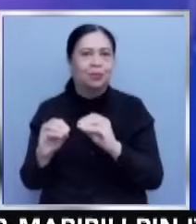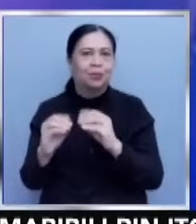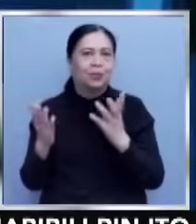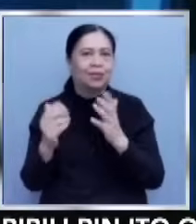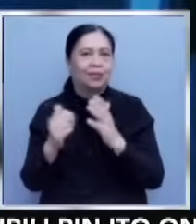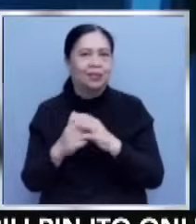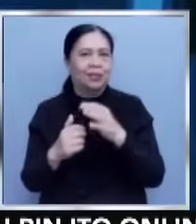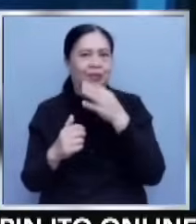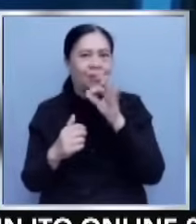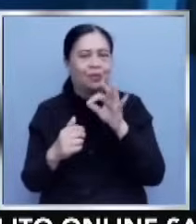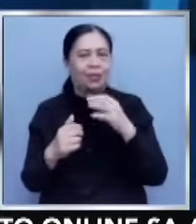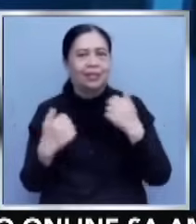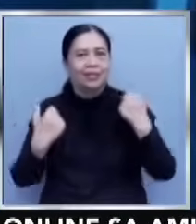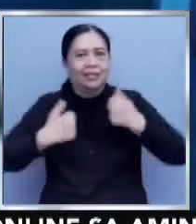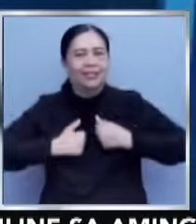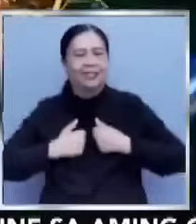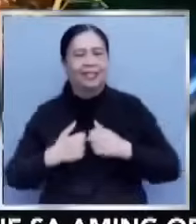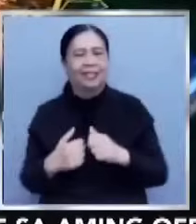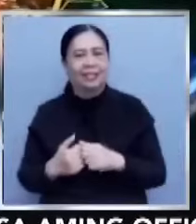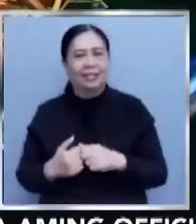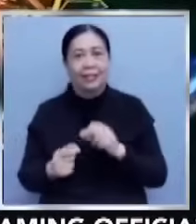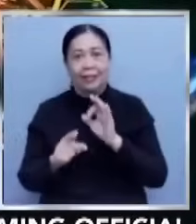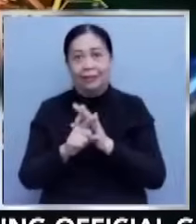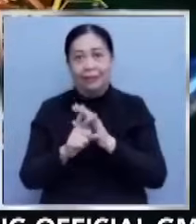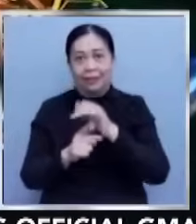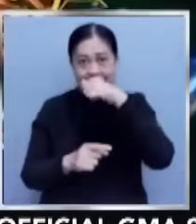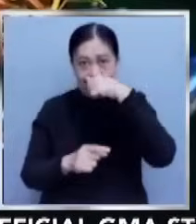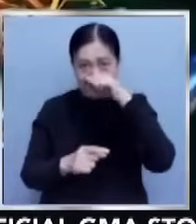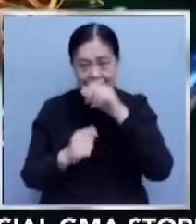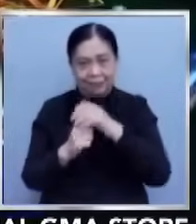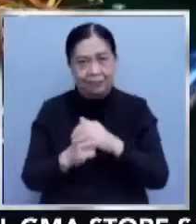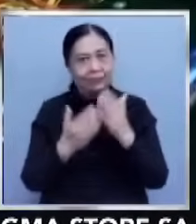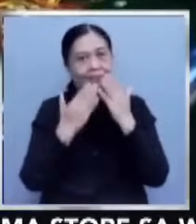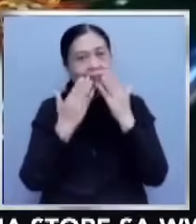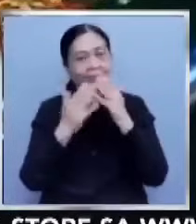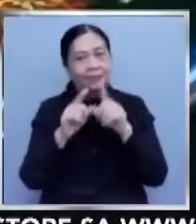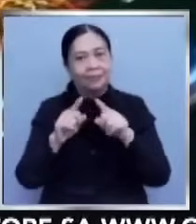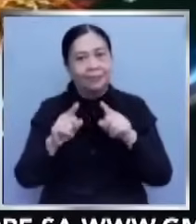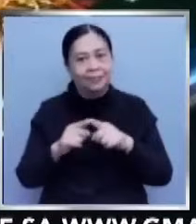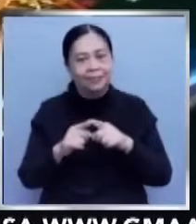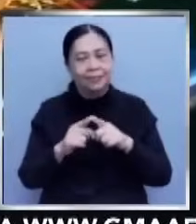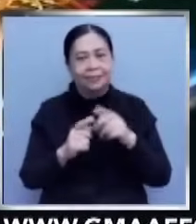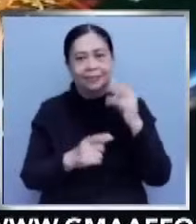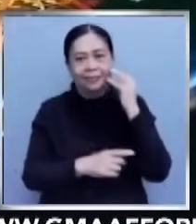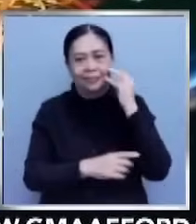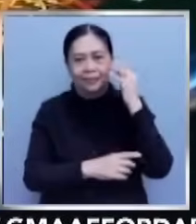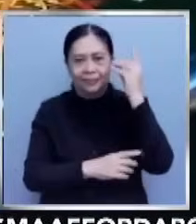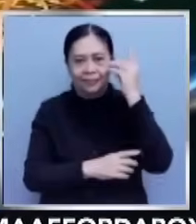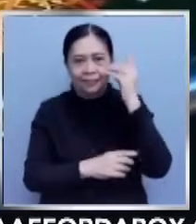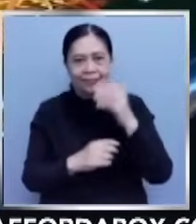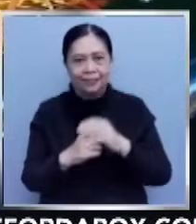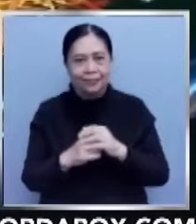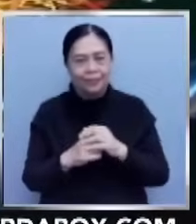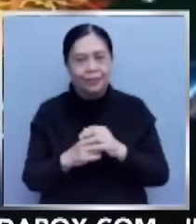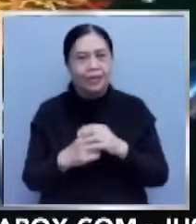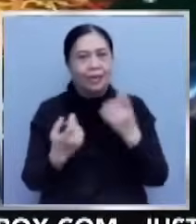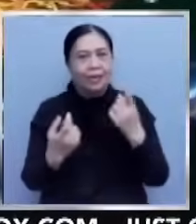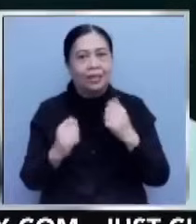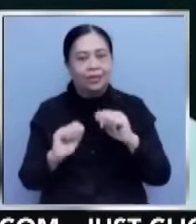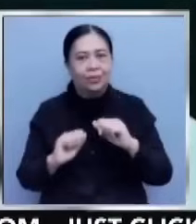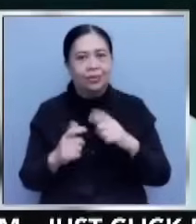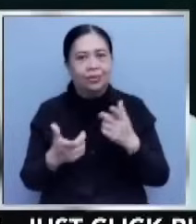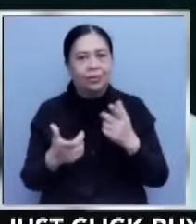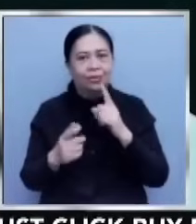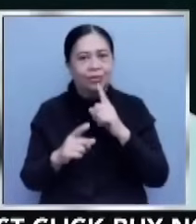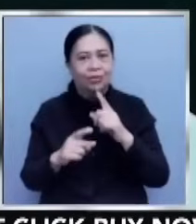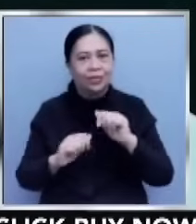jacket ko. Bilang fan ng anime, nagpapasalamat din si Martin Del Rosario na sinagot ng live-action version ang